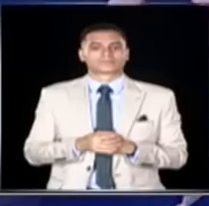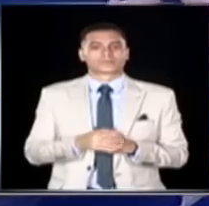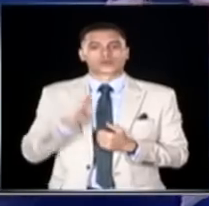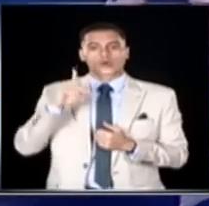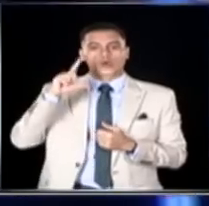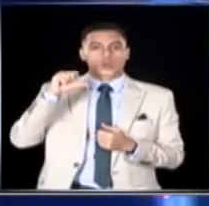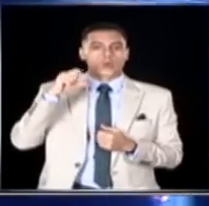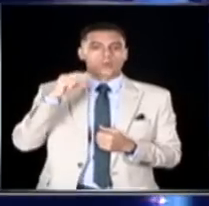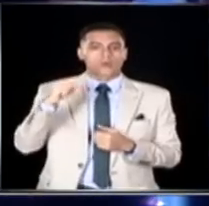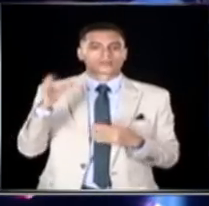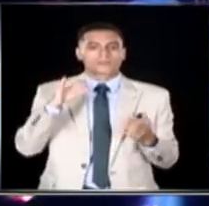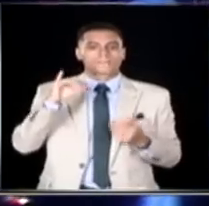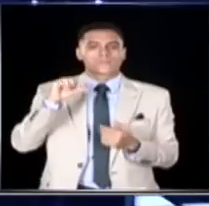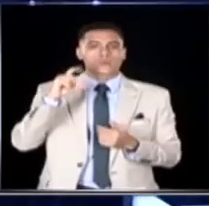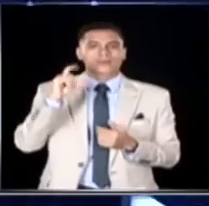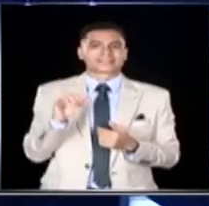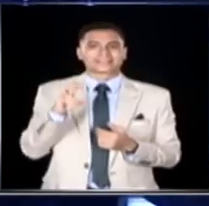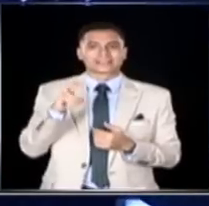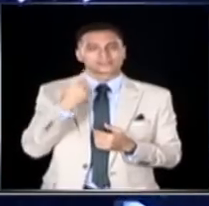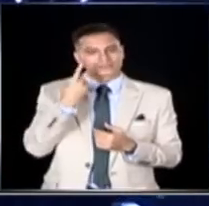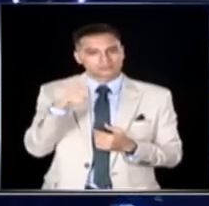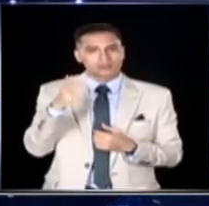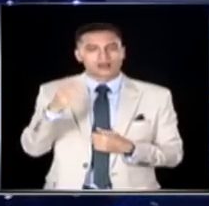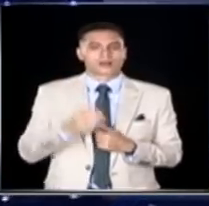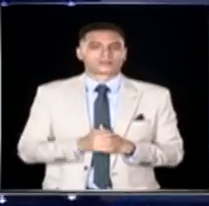وومن إن جرين دريس،